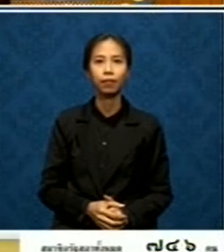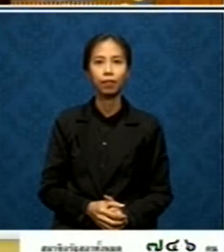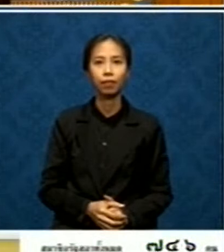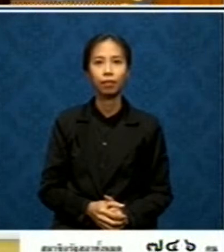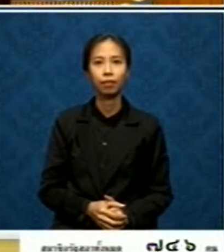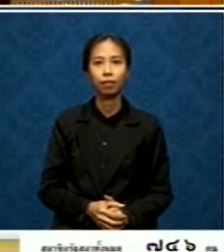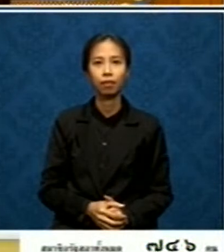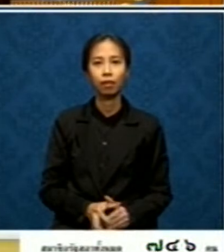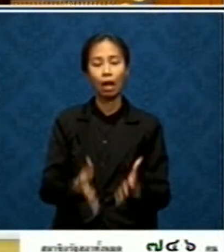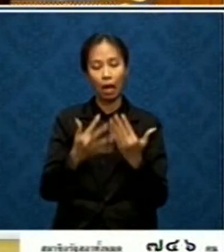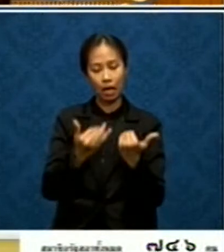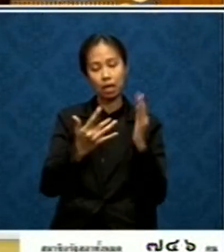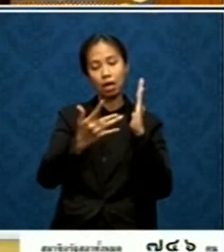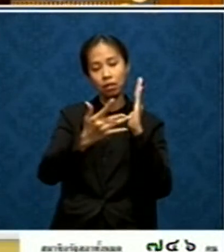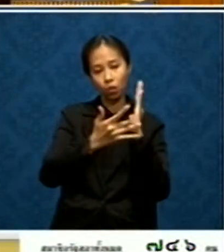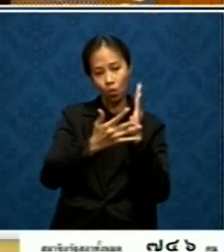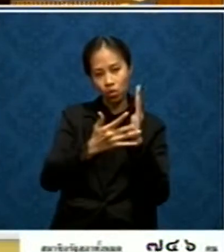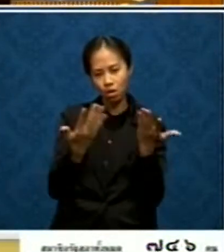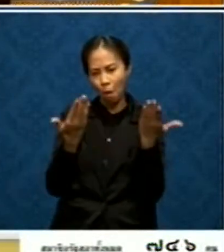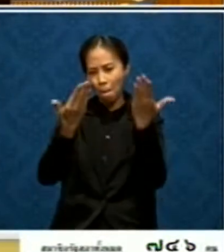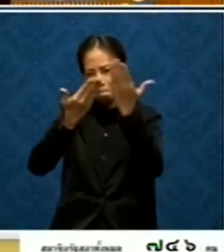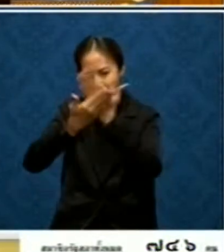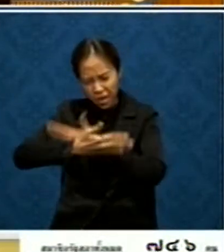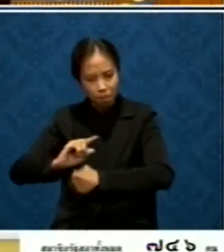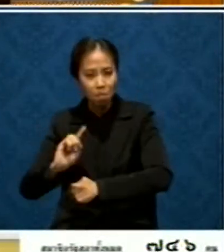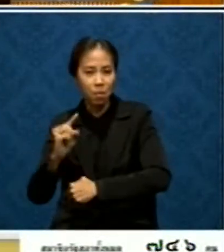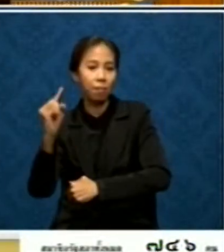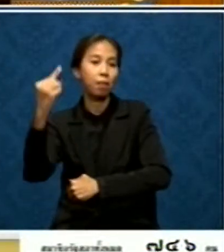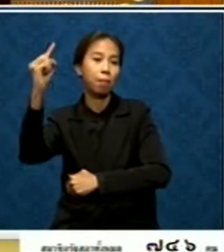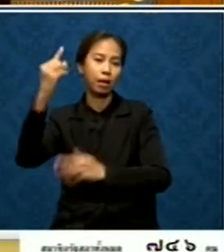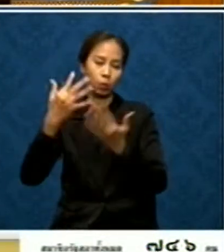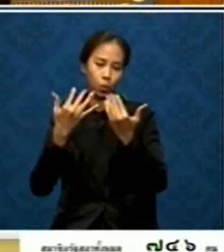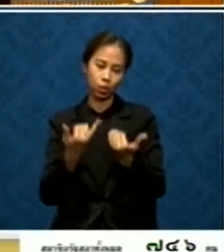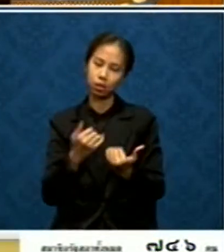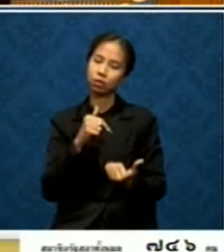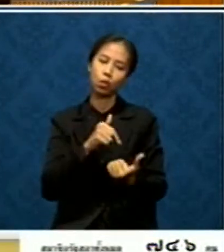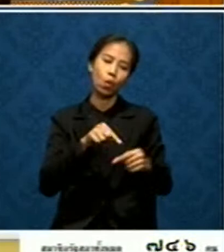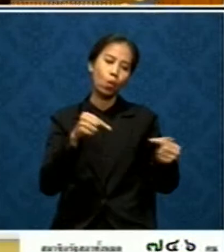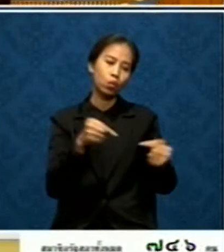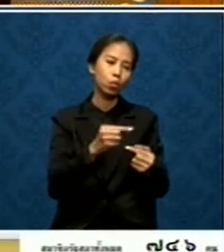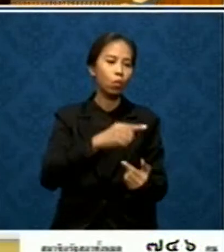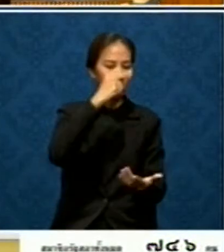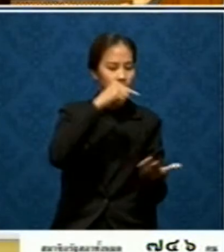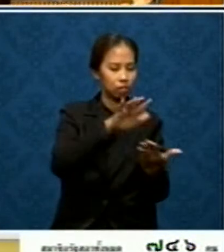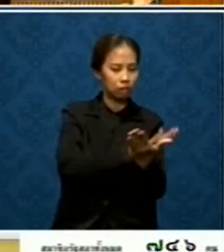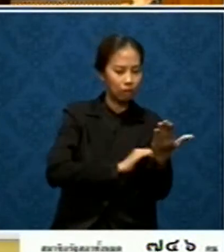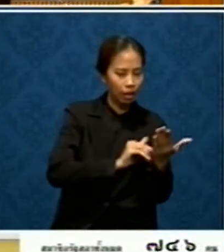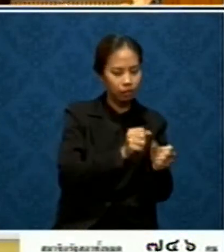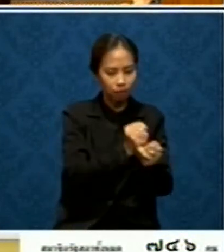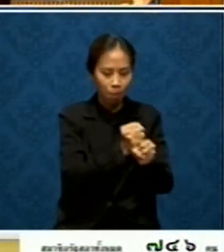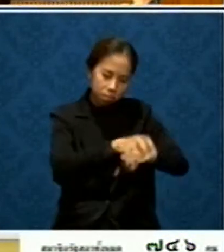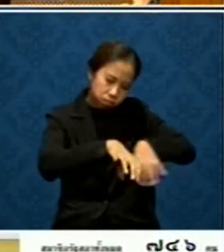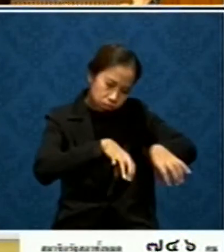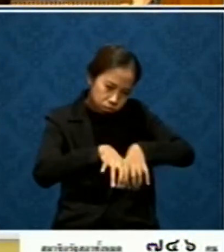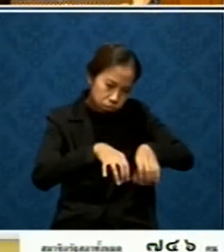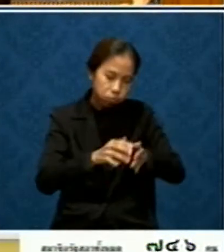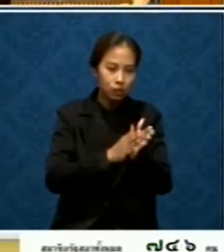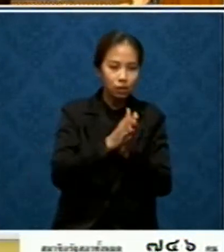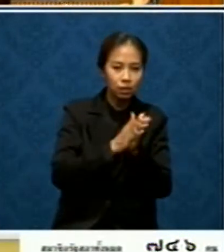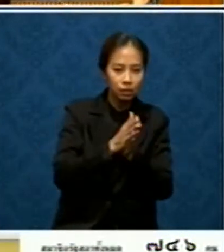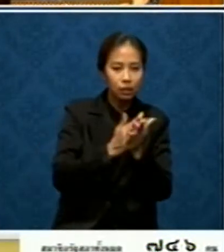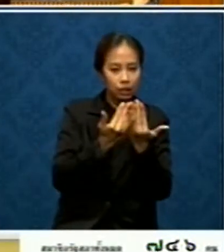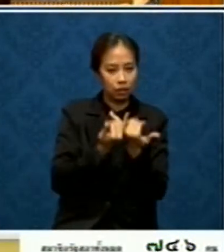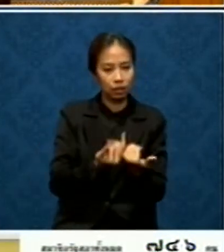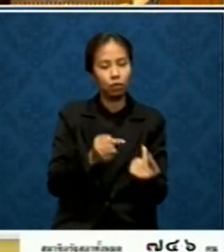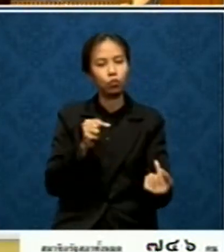การเปลี่ยนแปลงของเทคโนโลยีแบบก้าวกระโดดได้สร้างความท้าทายให้กับความสามารถในการแข่งขันของประเทศและได้กลายเป็นตัวก